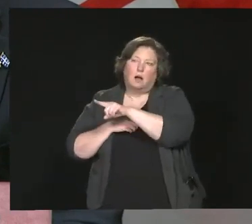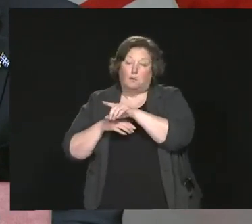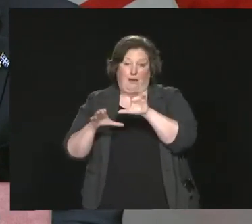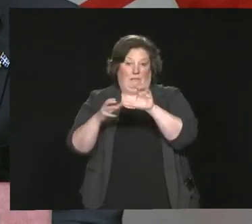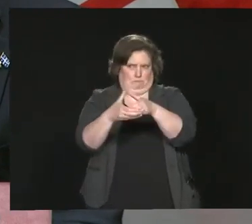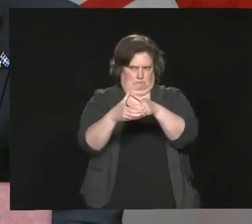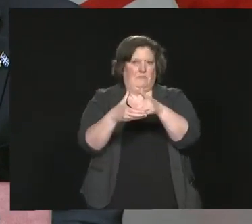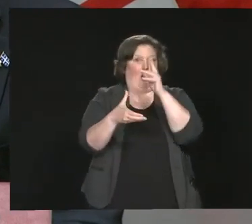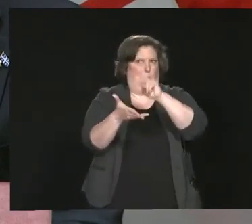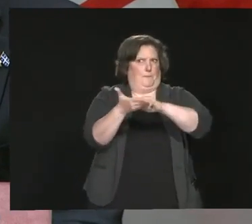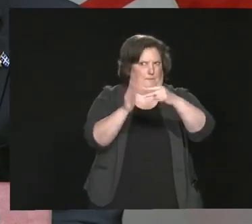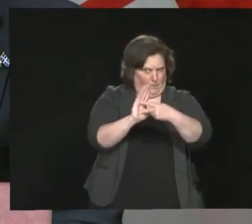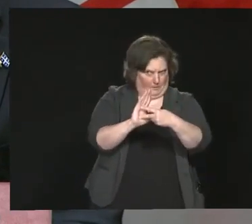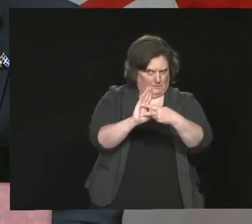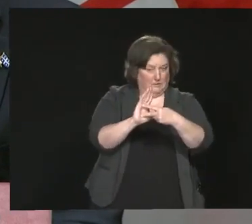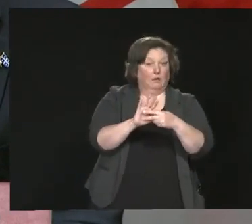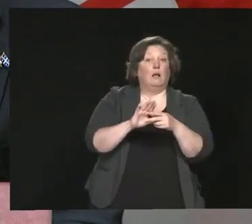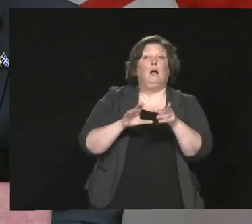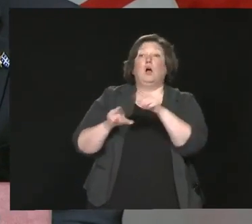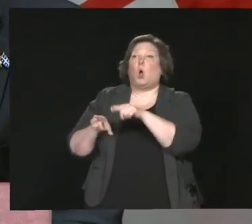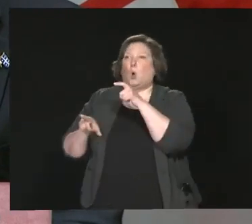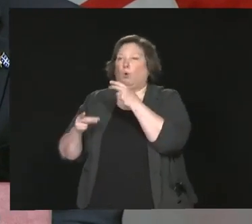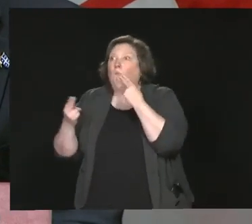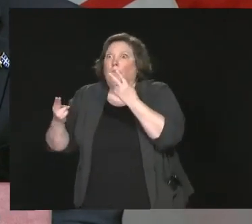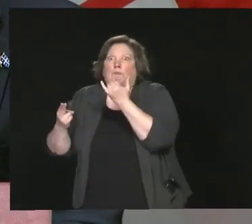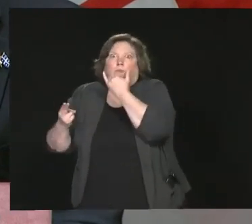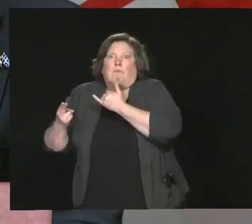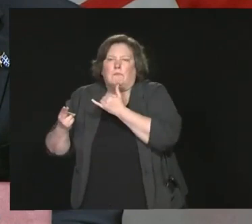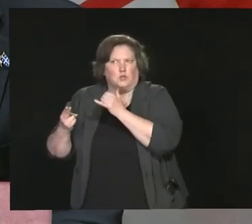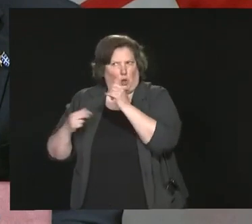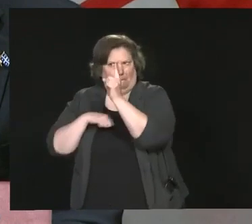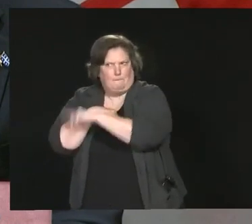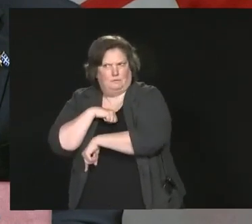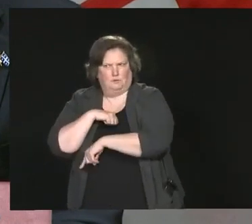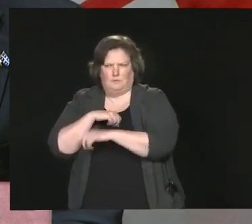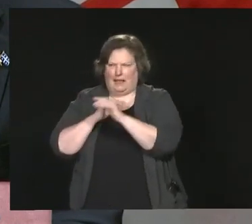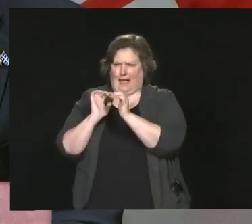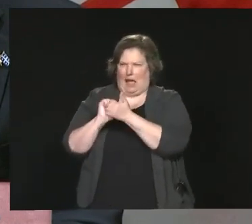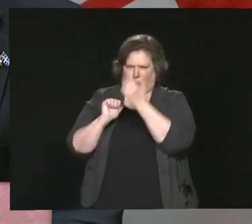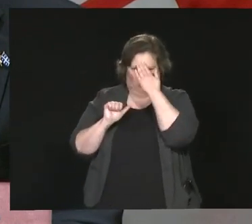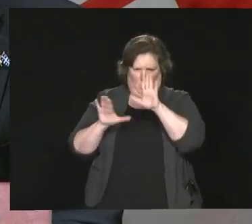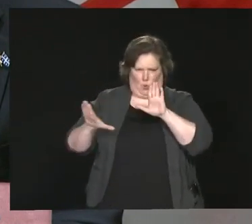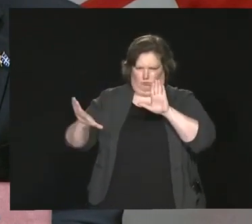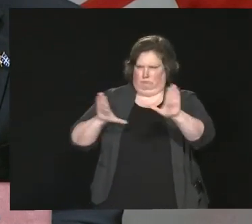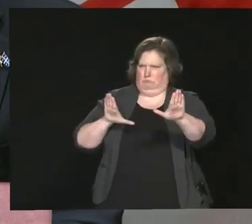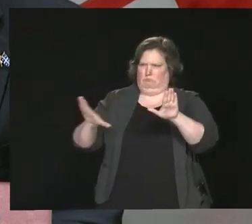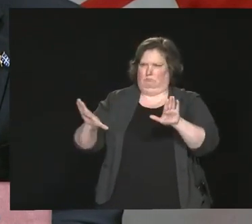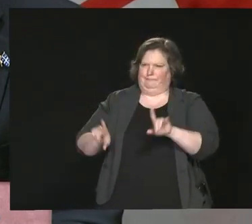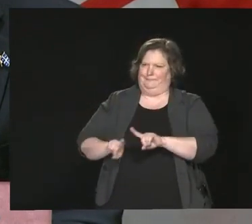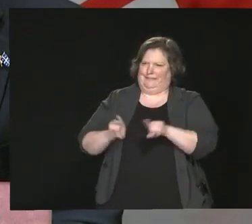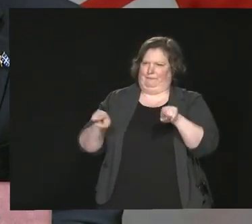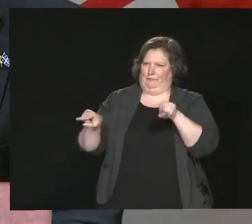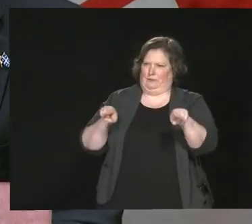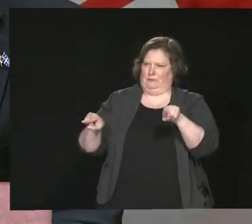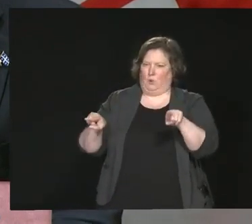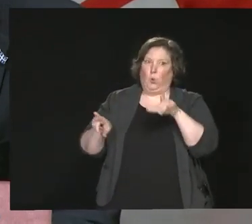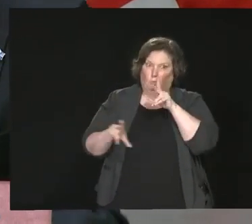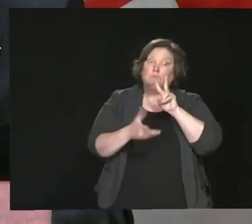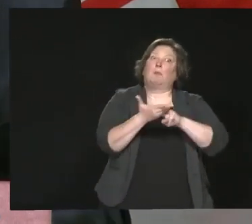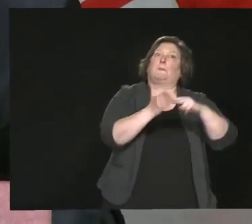différencier les cas de fraude intentionnelle, quels vont être les mécanismes ou les méthodes de vérification?